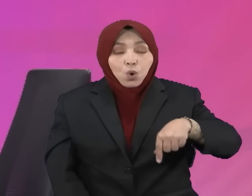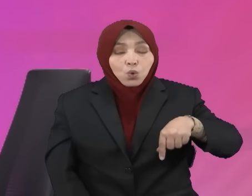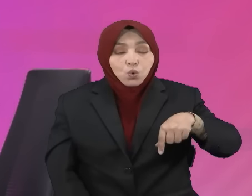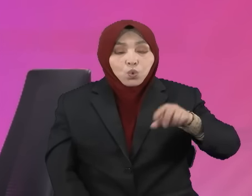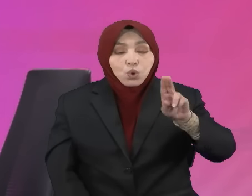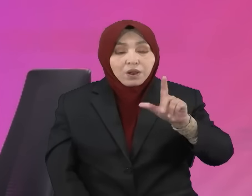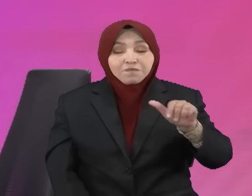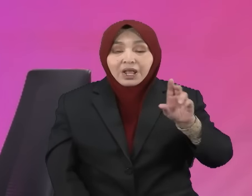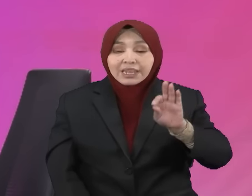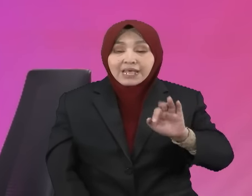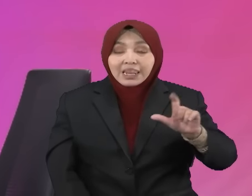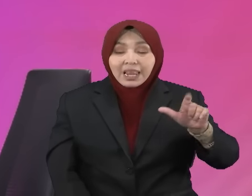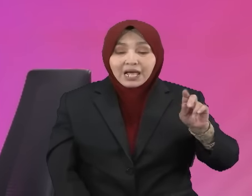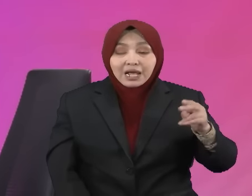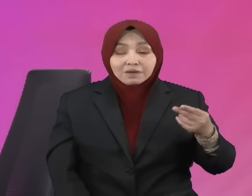falillah.